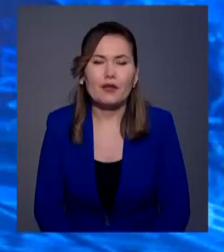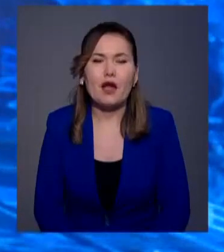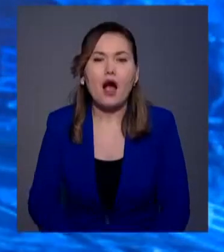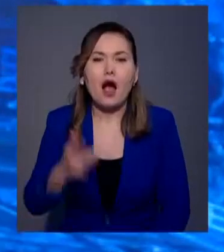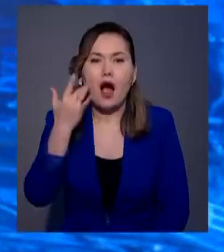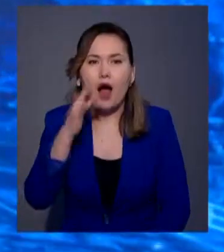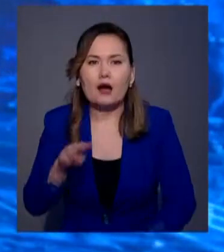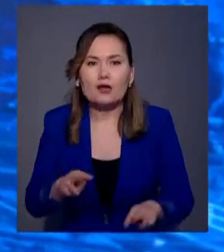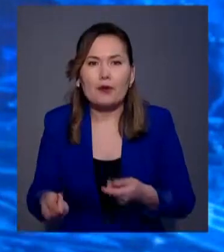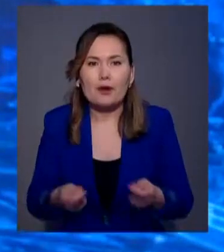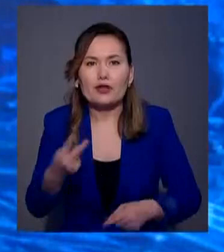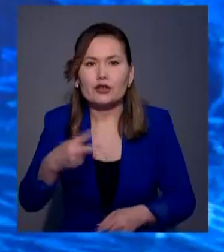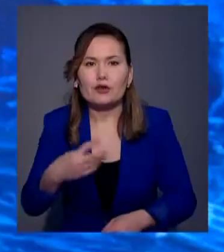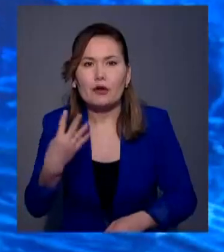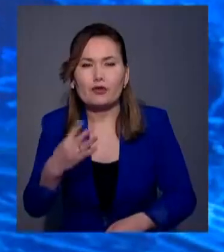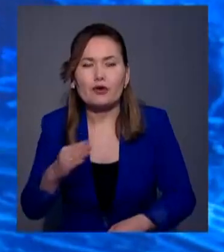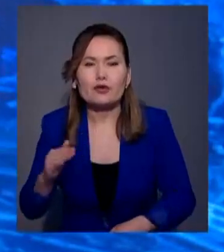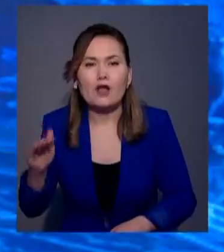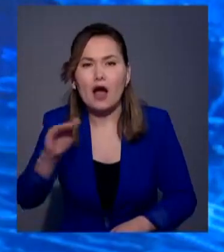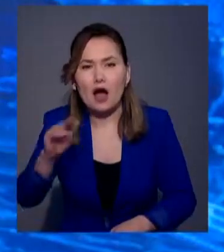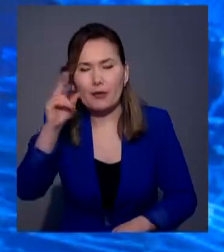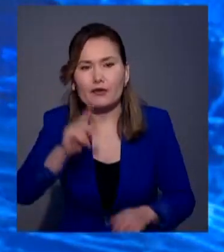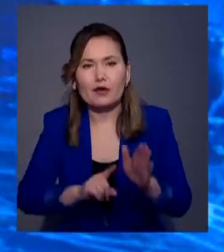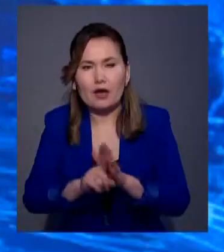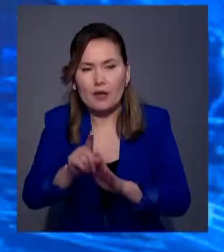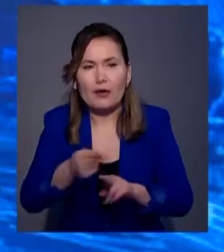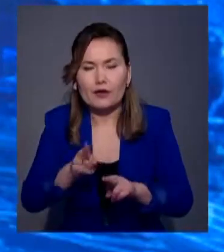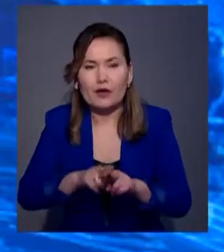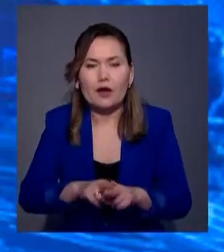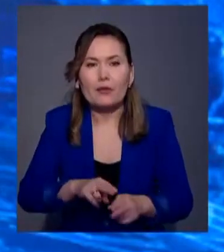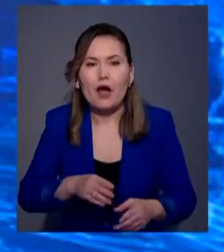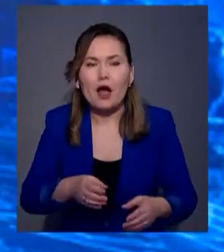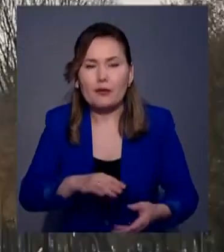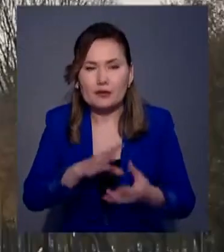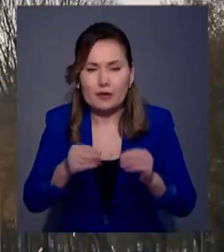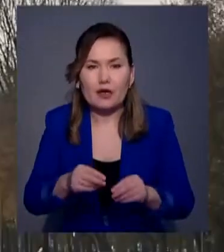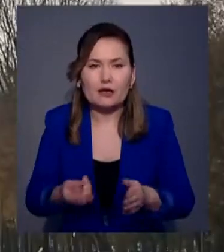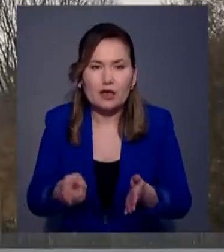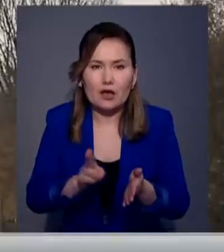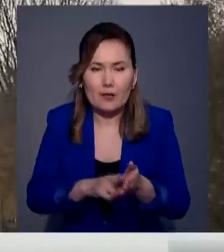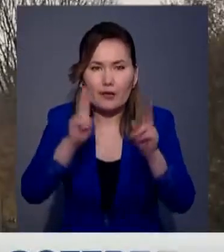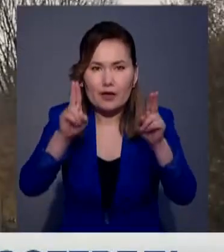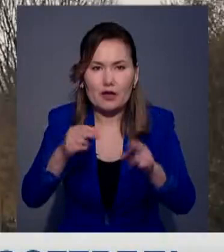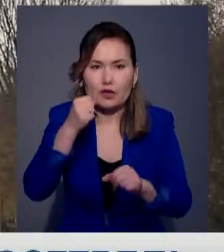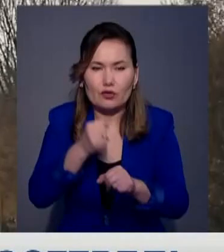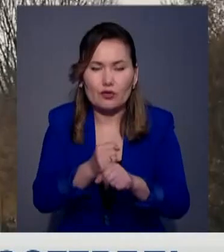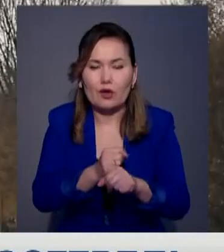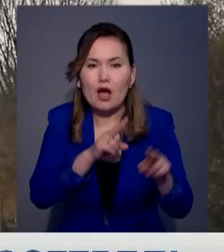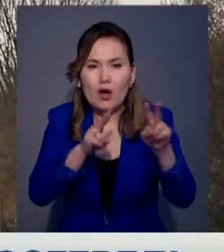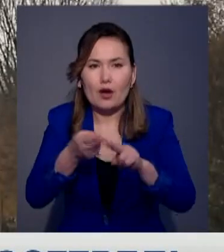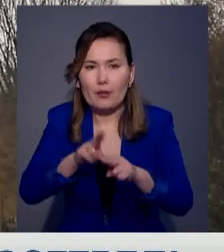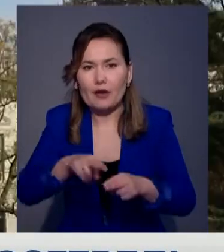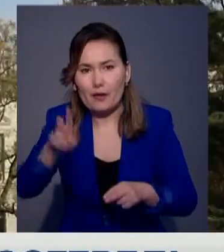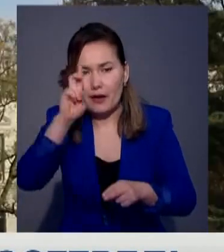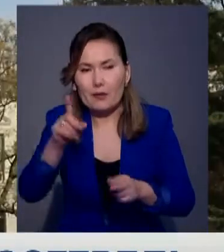Ақш билігі 24-ші ақпаннан бастап елде тұрақты тұруға рұқсат ететін грин карталарды беру ережелерін қатаңдатпақ. Бұл ең